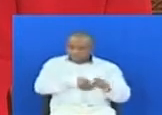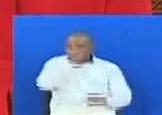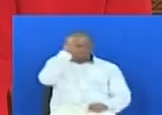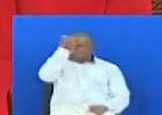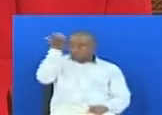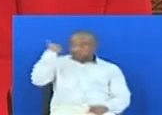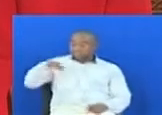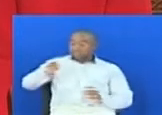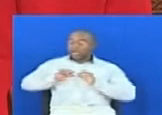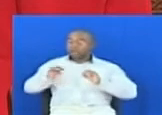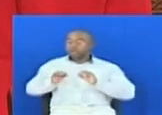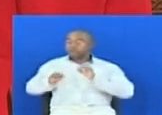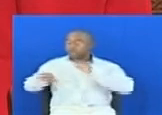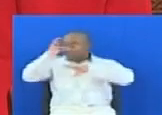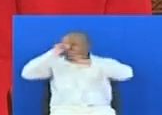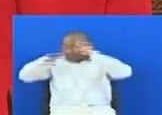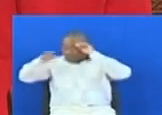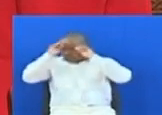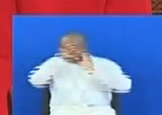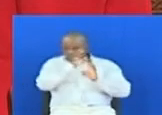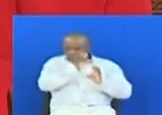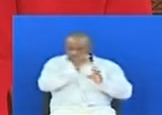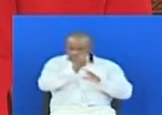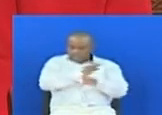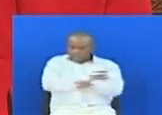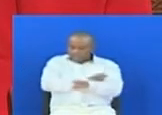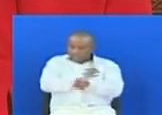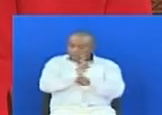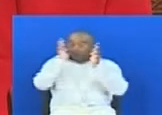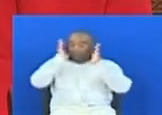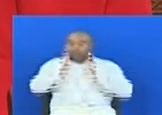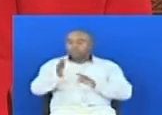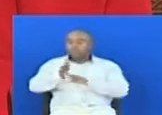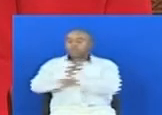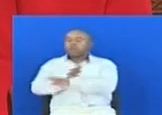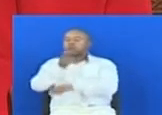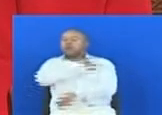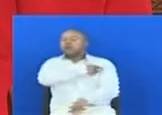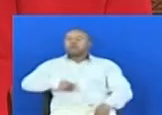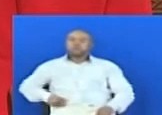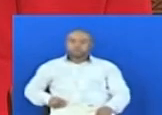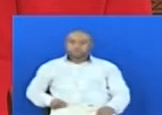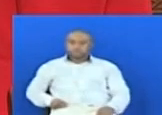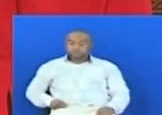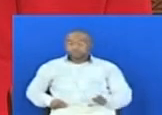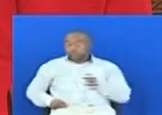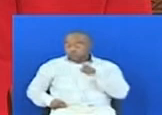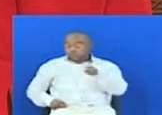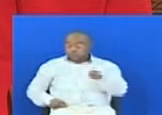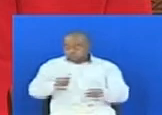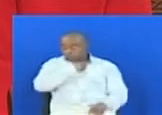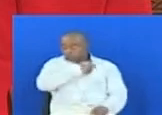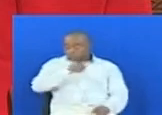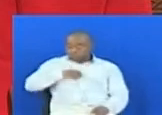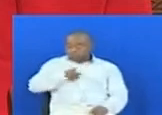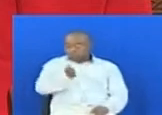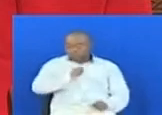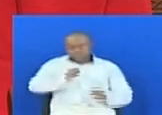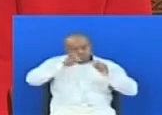ya sayansi kabla hajawa mbunge na kabla hajawa rais. Lakini Rais wetu ni mtafiti, ni